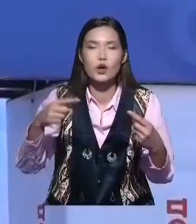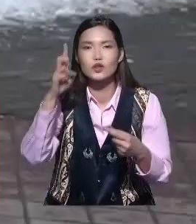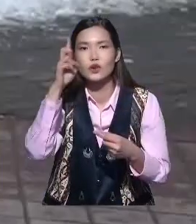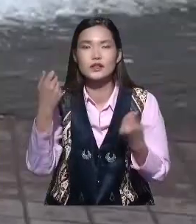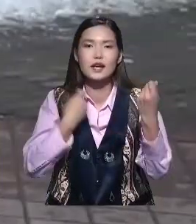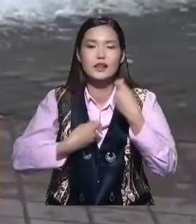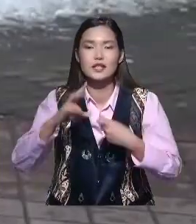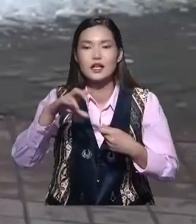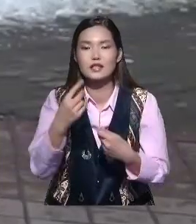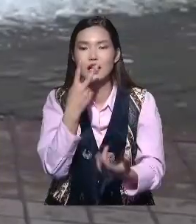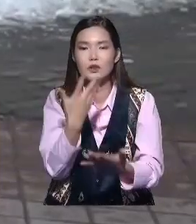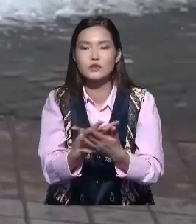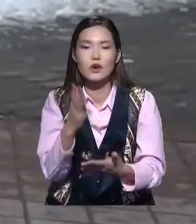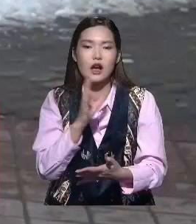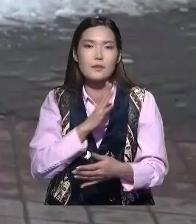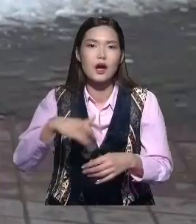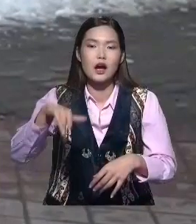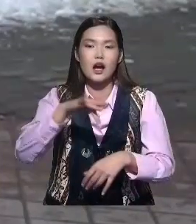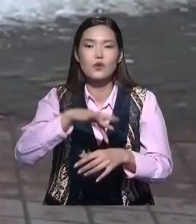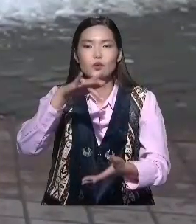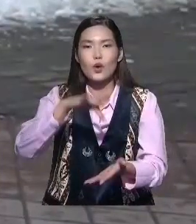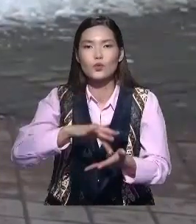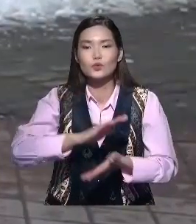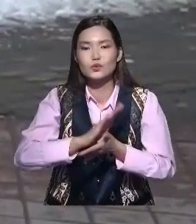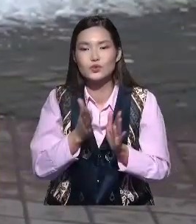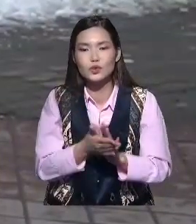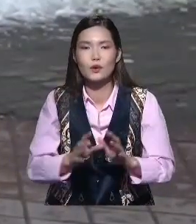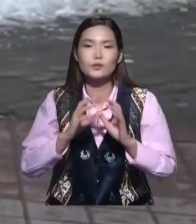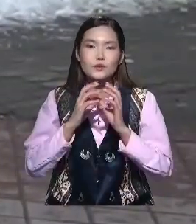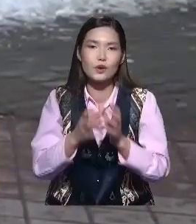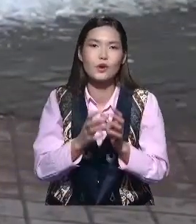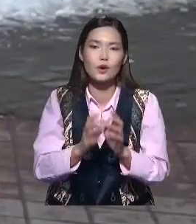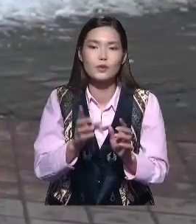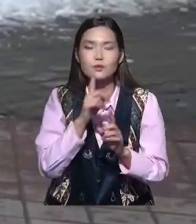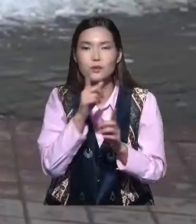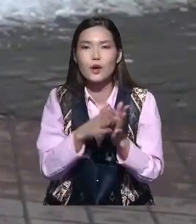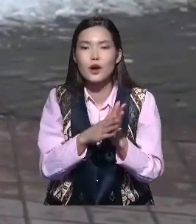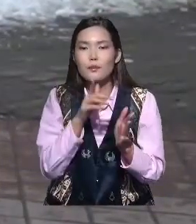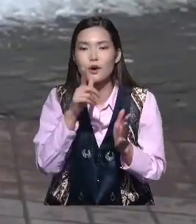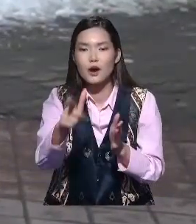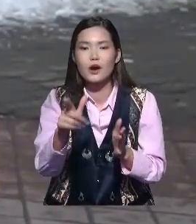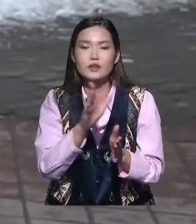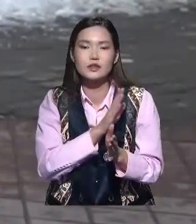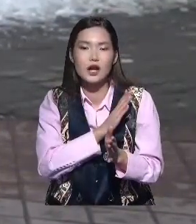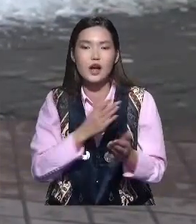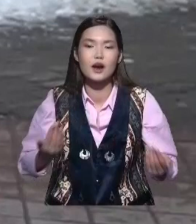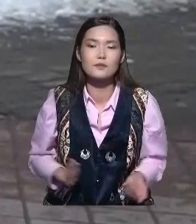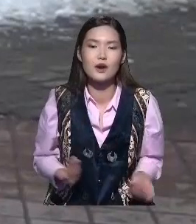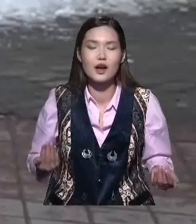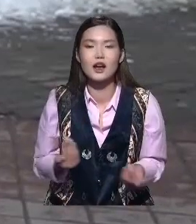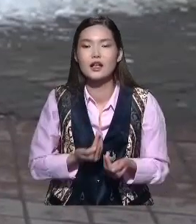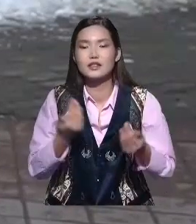ұлықталды. Ұлыстың ұлы күні қала орталығына шоғырланған қалың жұрт қолөнершілер көрмесін тамашалап, өңір таланттарының өнеріне тәнті